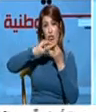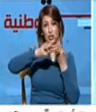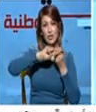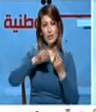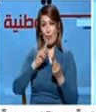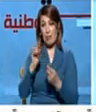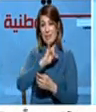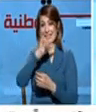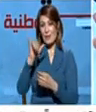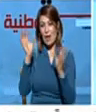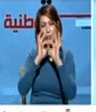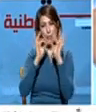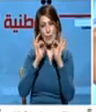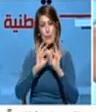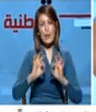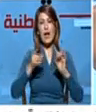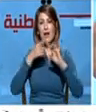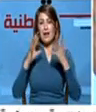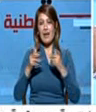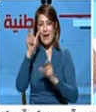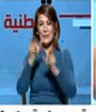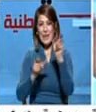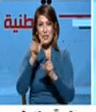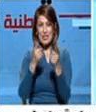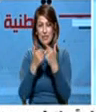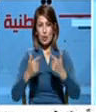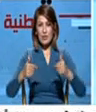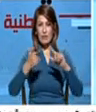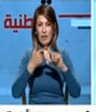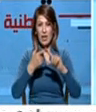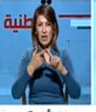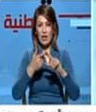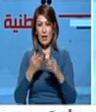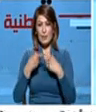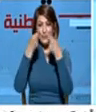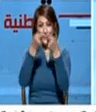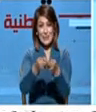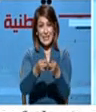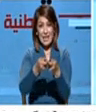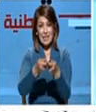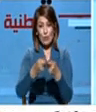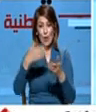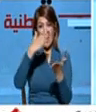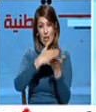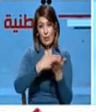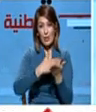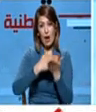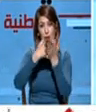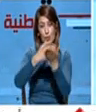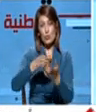ولا حتى شيء عليش انا اني اسمع انها ربما من اهم شيء طريق يحصلوا على ال على ال